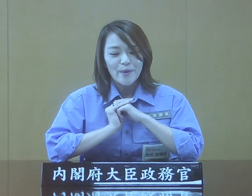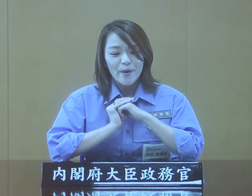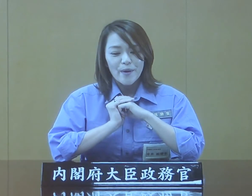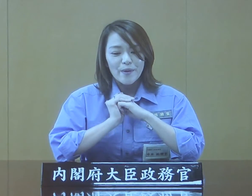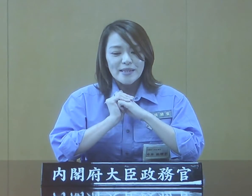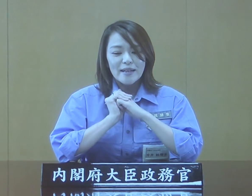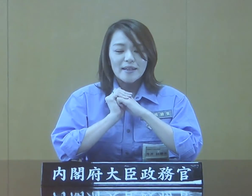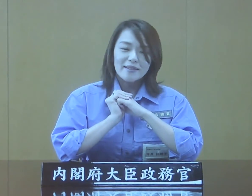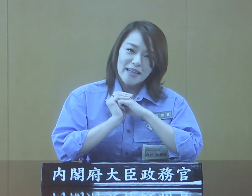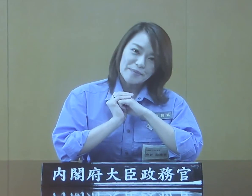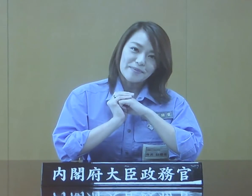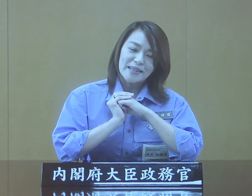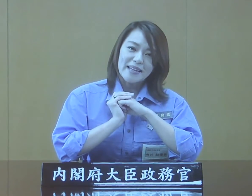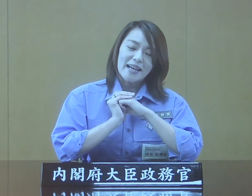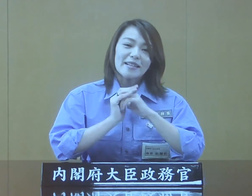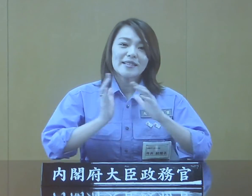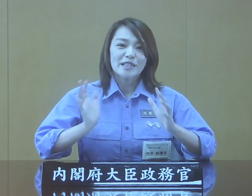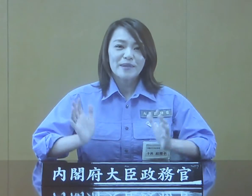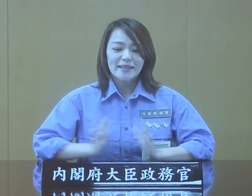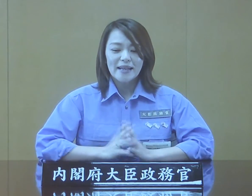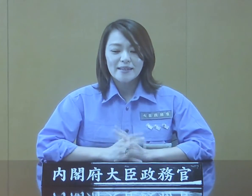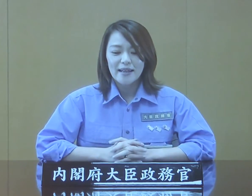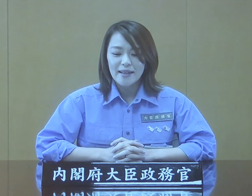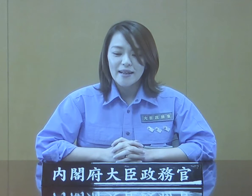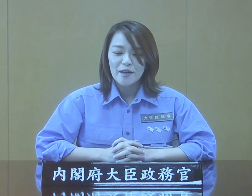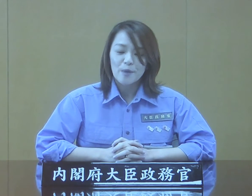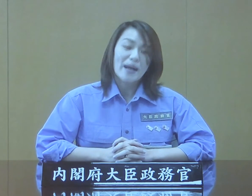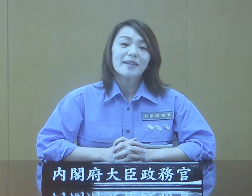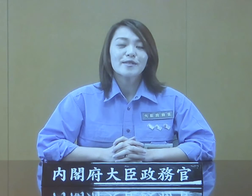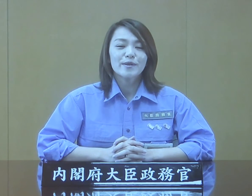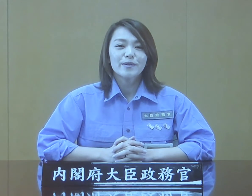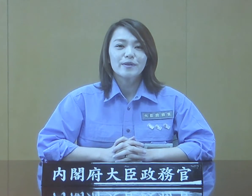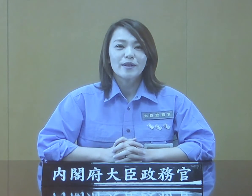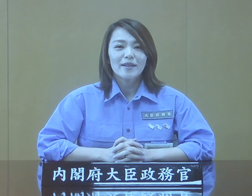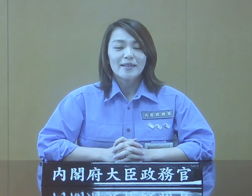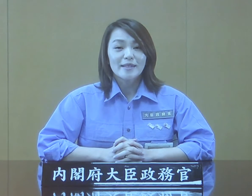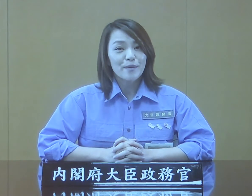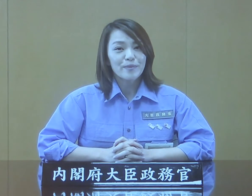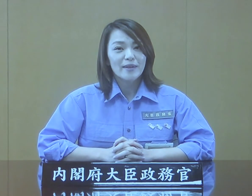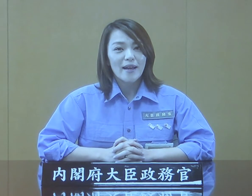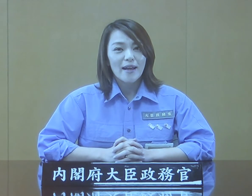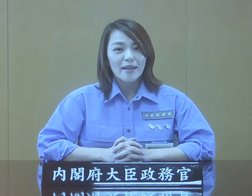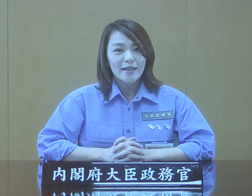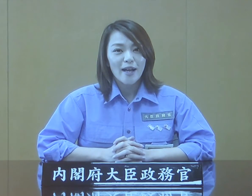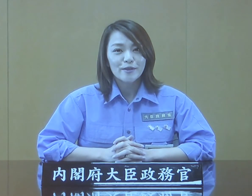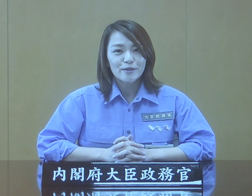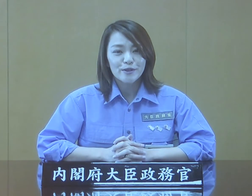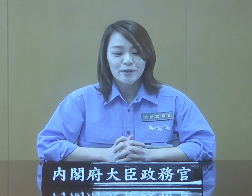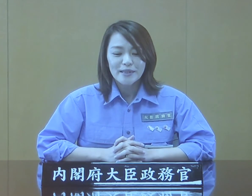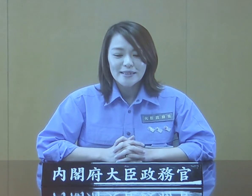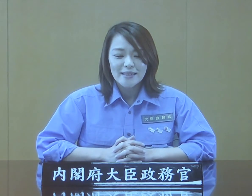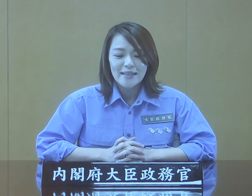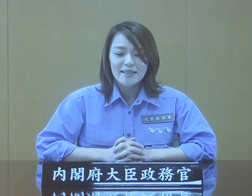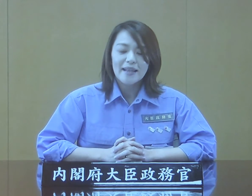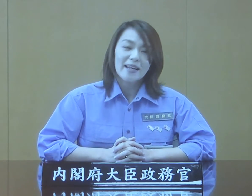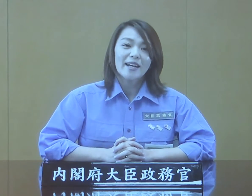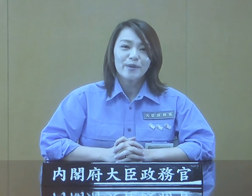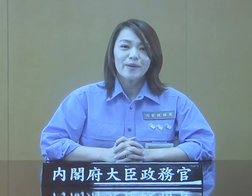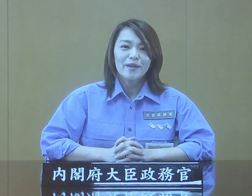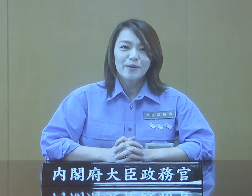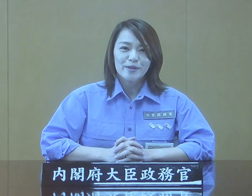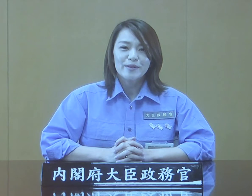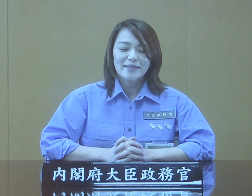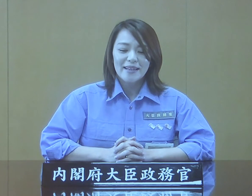、産学館また市民団体がバランスよく、全部で211団体から